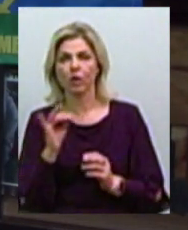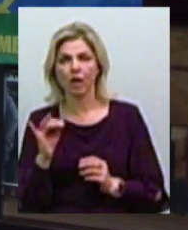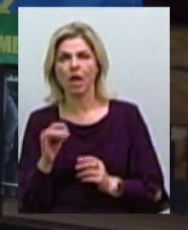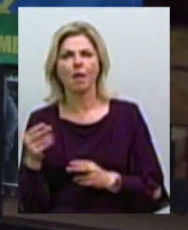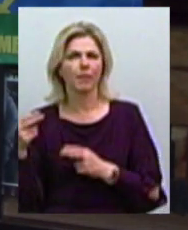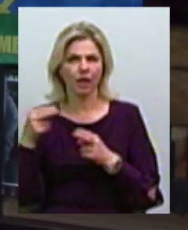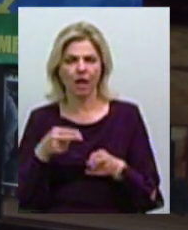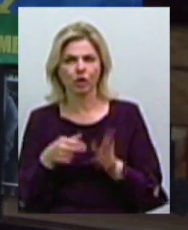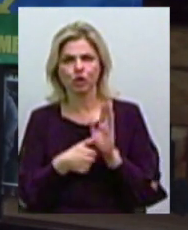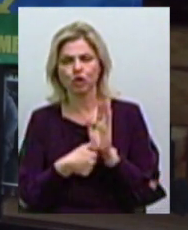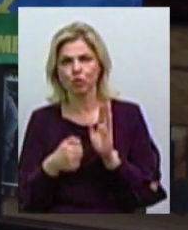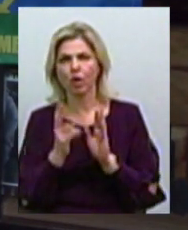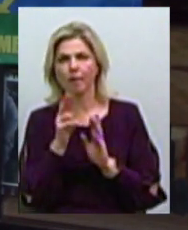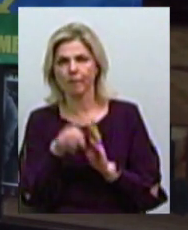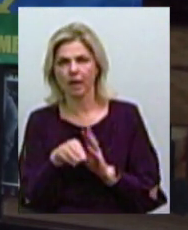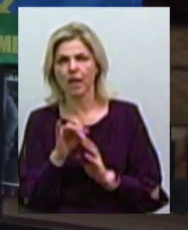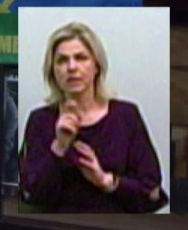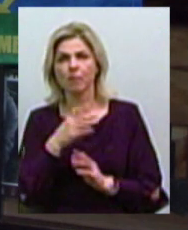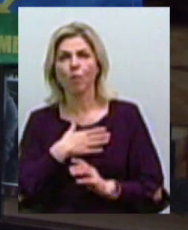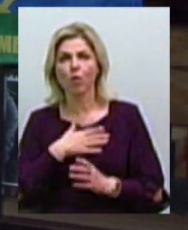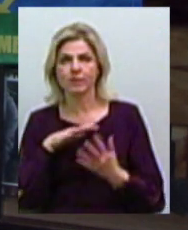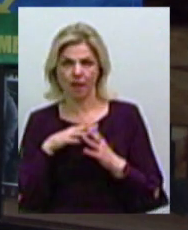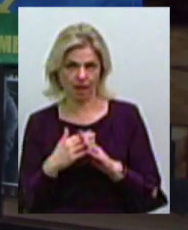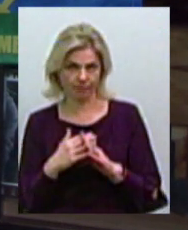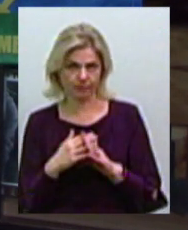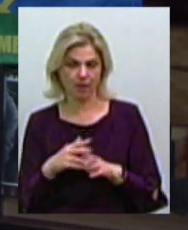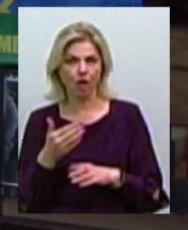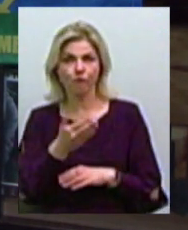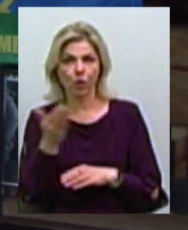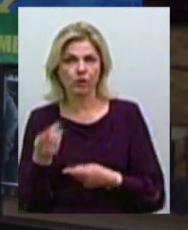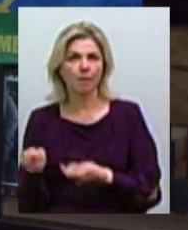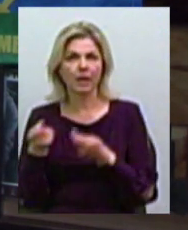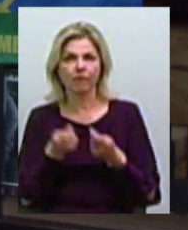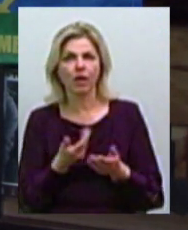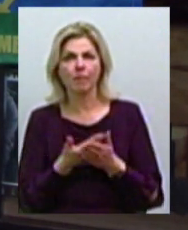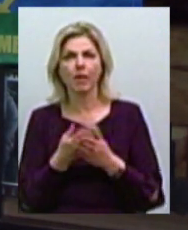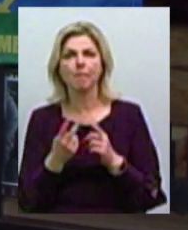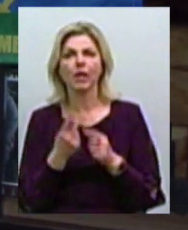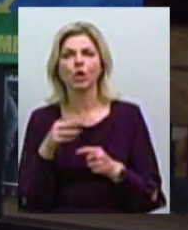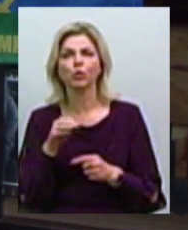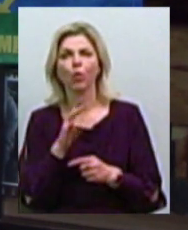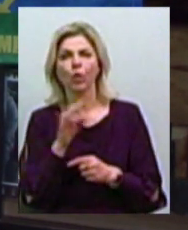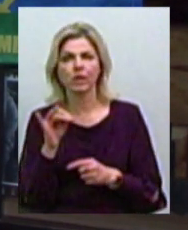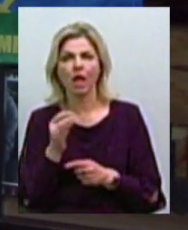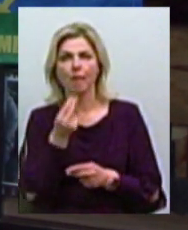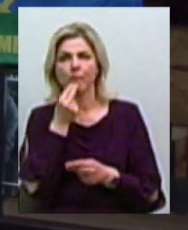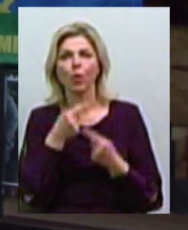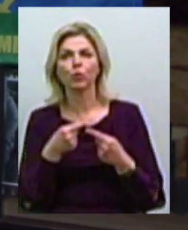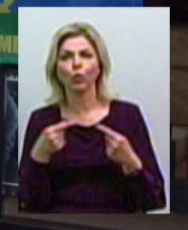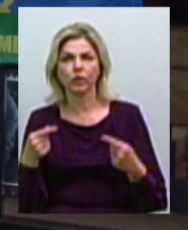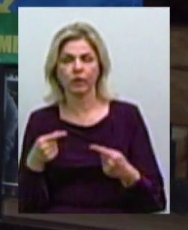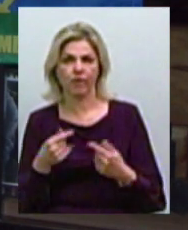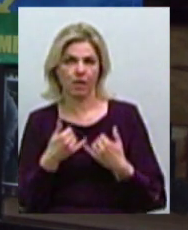600 кілометрів з мого села. Вони привезли майже 1,5 тонни продуктів для мого